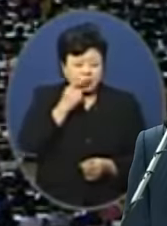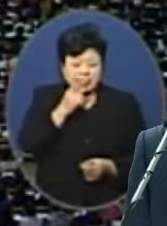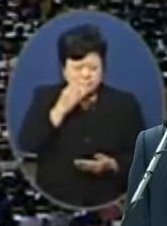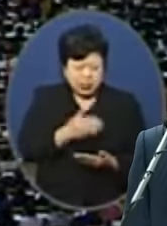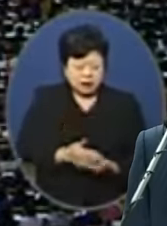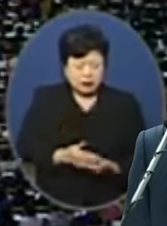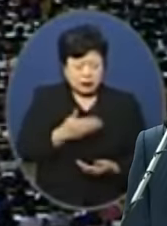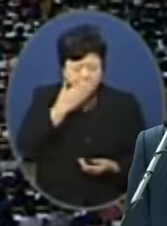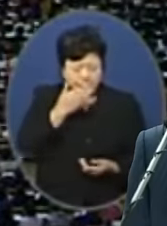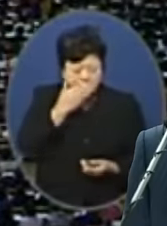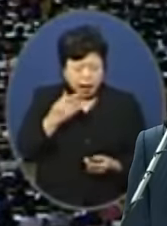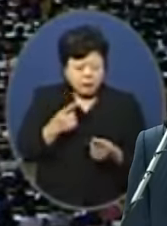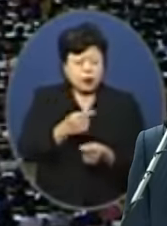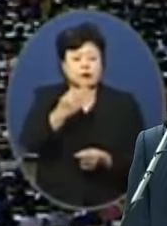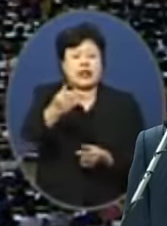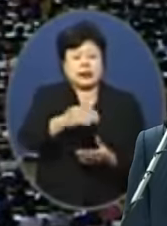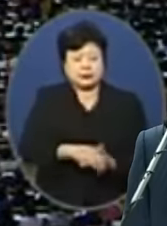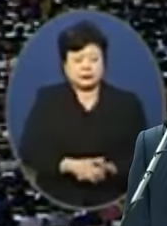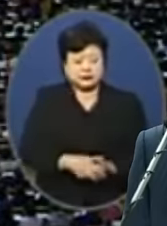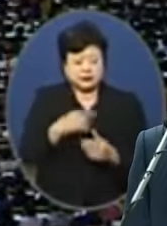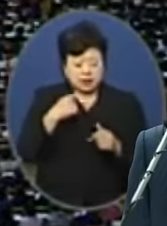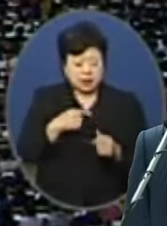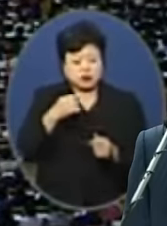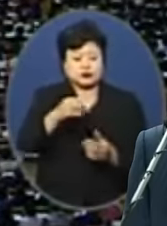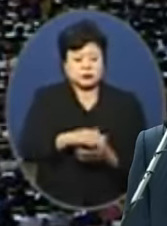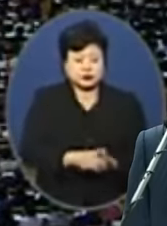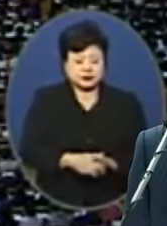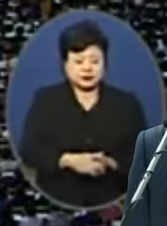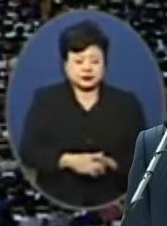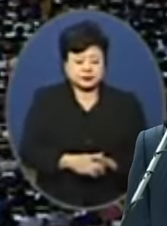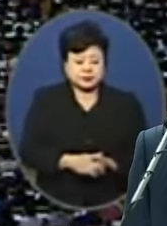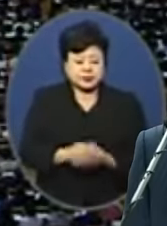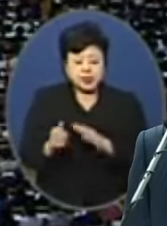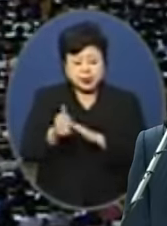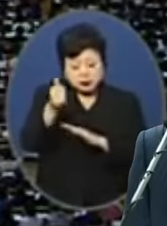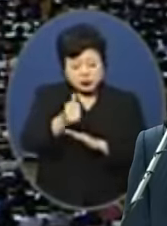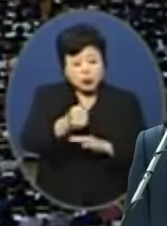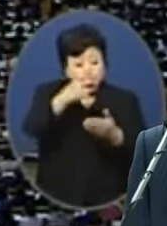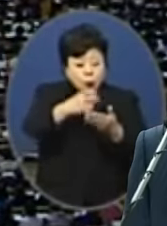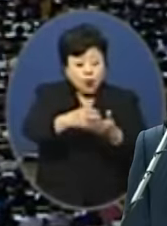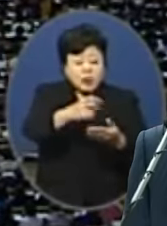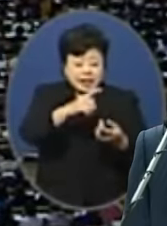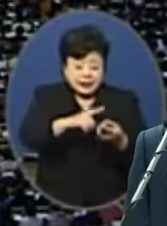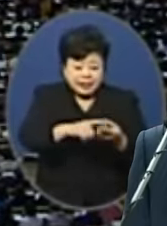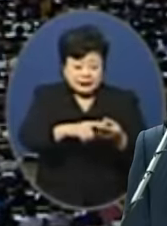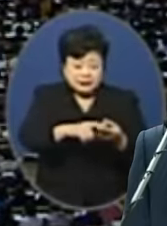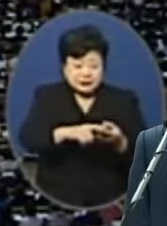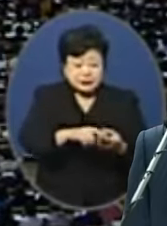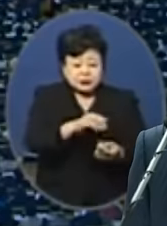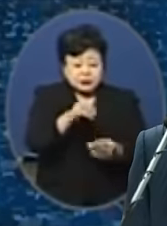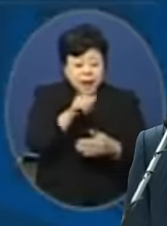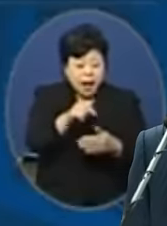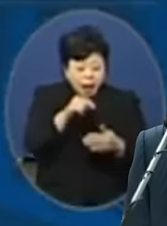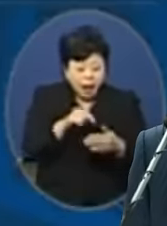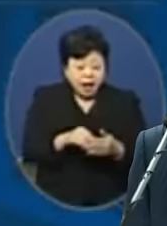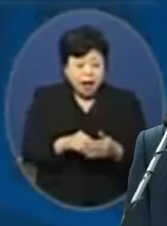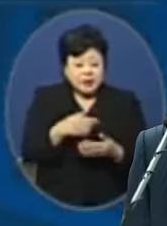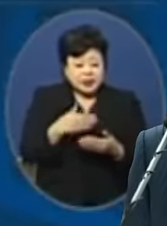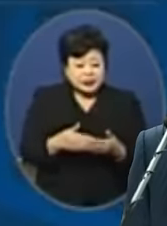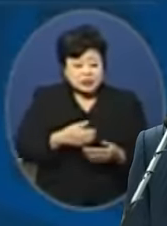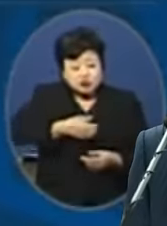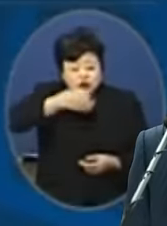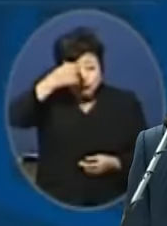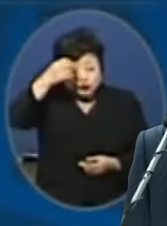수 있다라는 말로 바꾸어 말하도록 교육을 시켰습니다. 그는 성공 원리에 대해 이렇게 말합니다. 우리들이 마음속에 그린